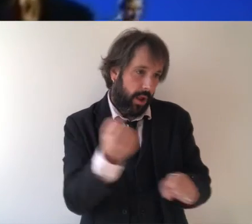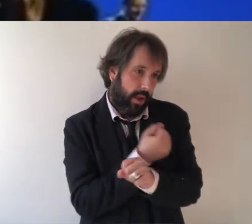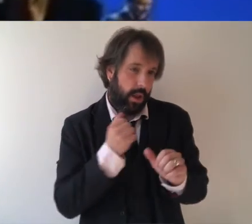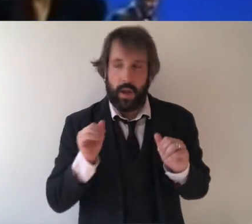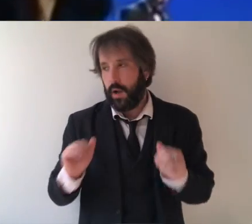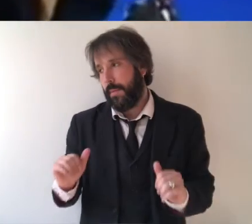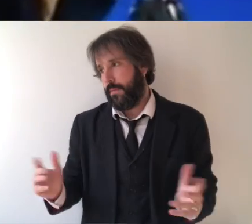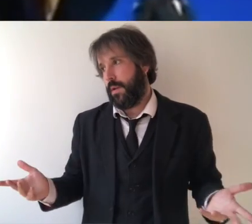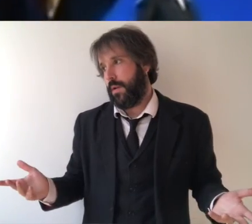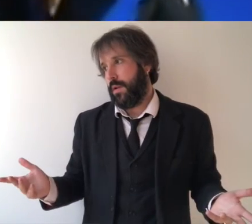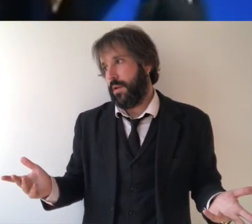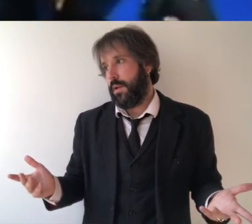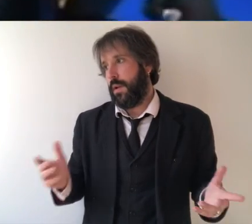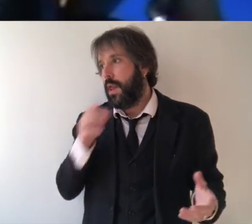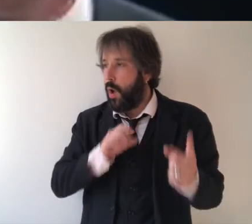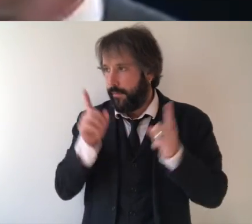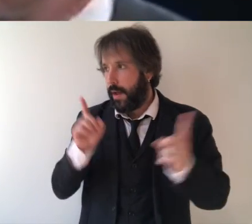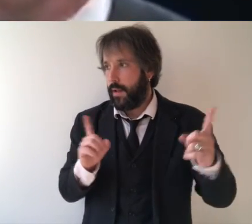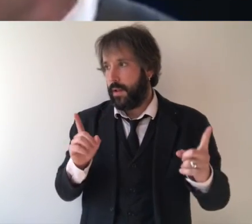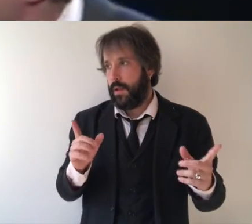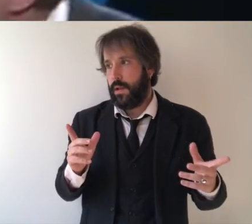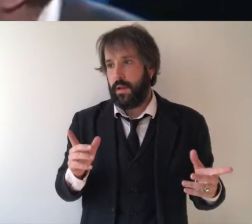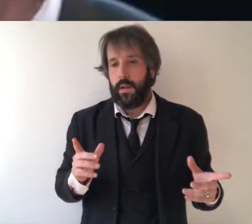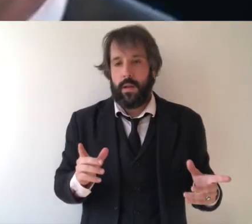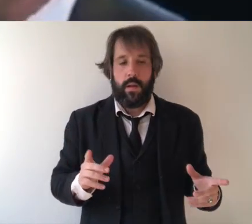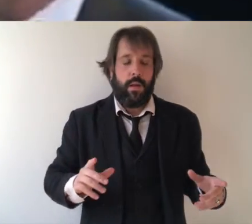arriver quand même, hein. À fêter Noël.